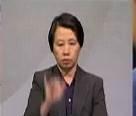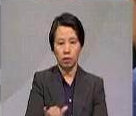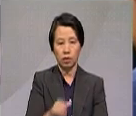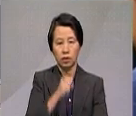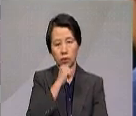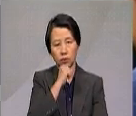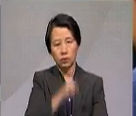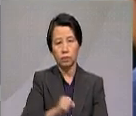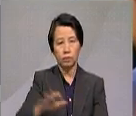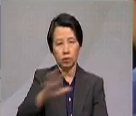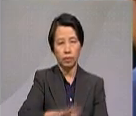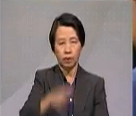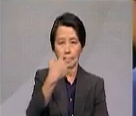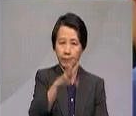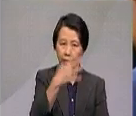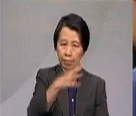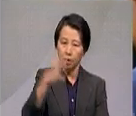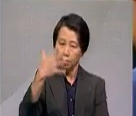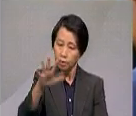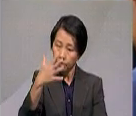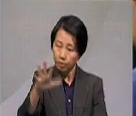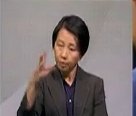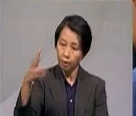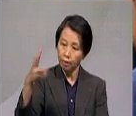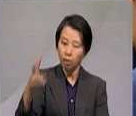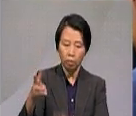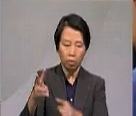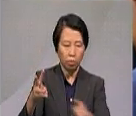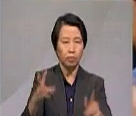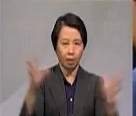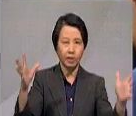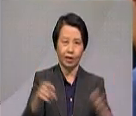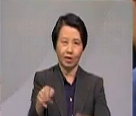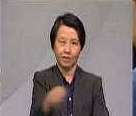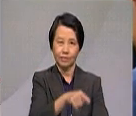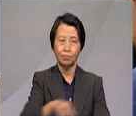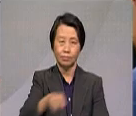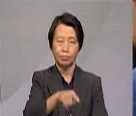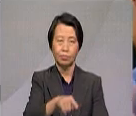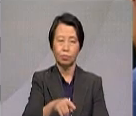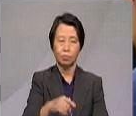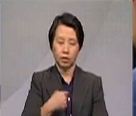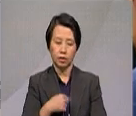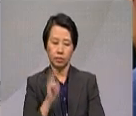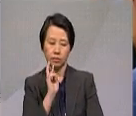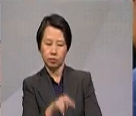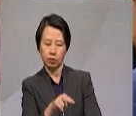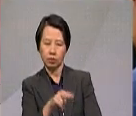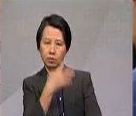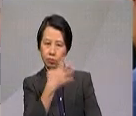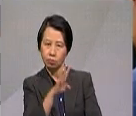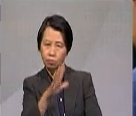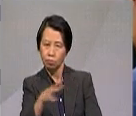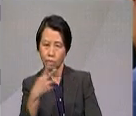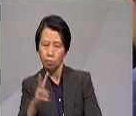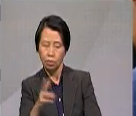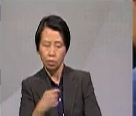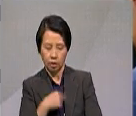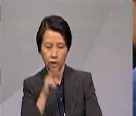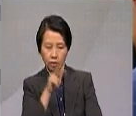umur sekitar 14, 15, 16 itu lah kan, yang saya tengok macam ada dia